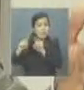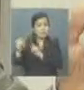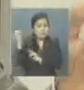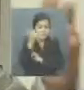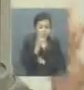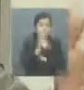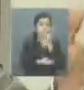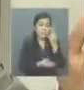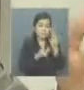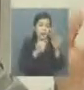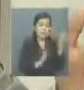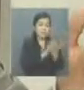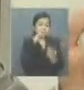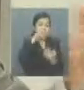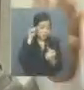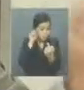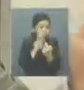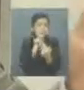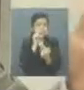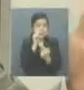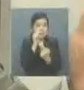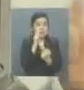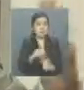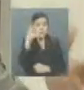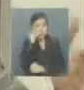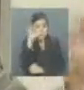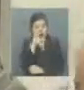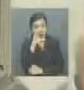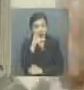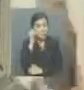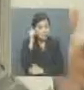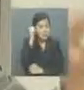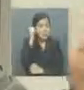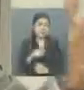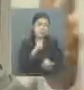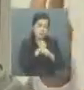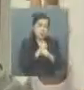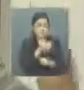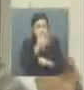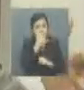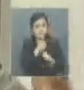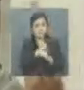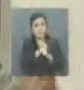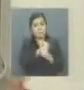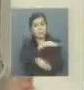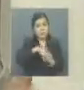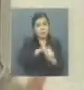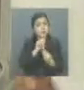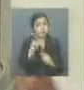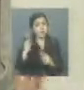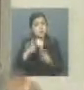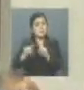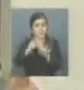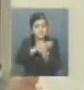ประสงค์ที่ดีนะครับในเรื่องของการแสวงหาโชคลาภหรือเข้ามาทำธุรกิจเนี่ยวันนี้เขากลายเป็นคนไท